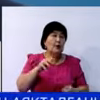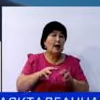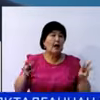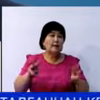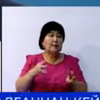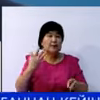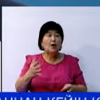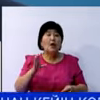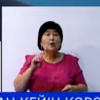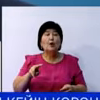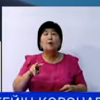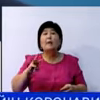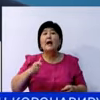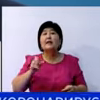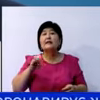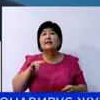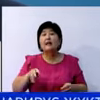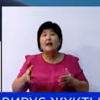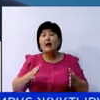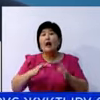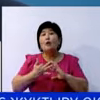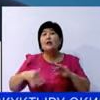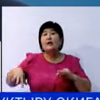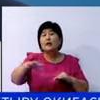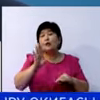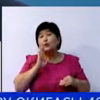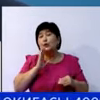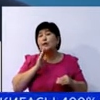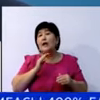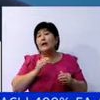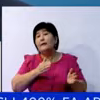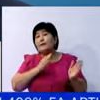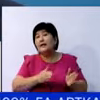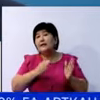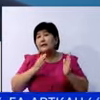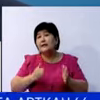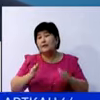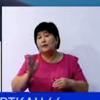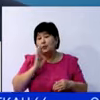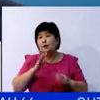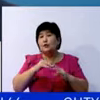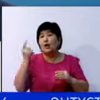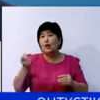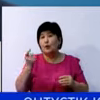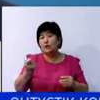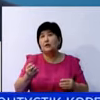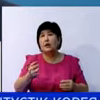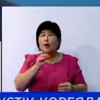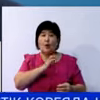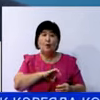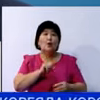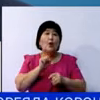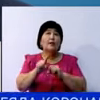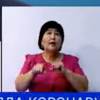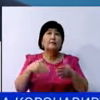жаға магистралды каналы бойынша да аудандардың арасында суды кезектестіріп жөнінде жаңа өз су шаруашылығының ұсынысын қолдап тапсырма